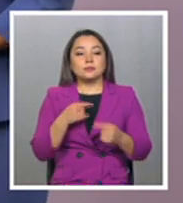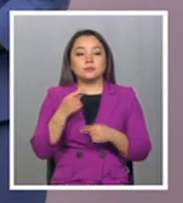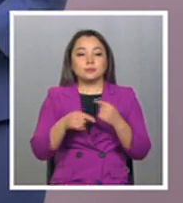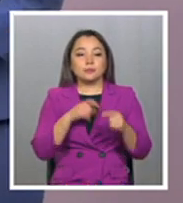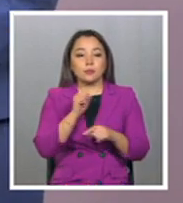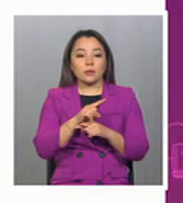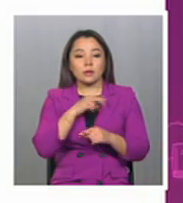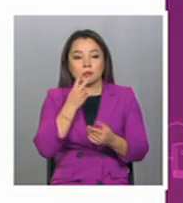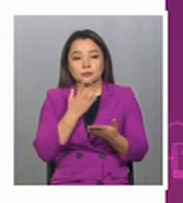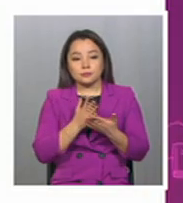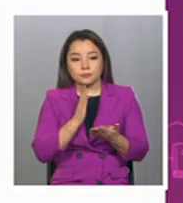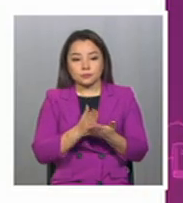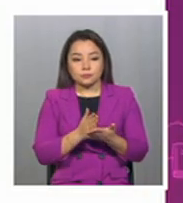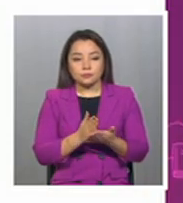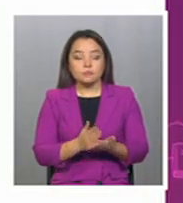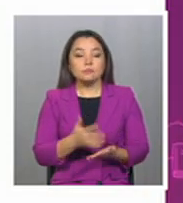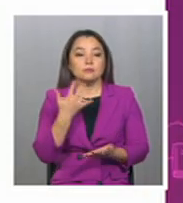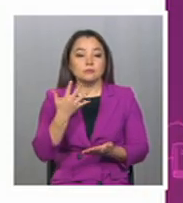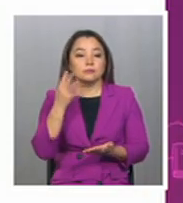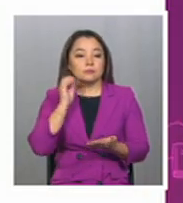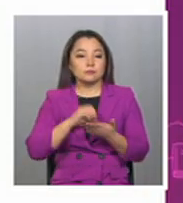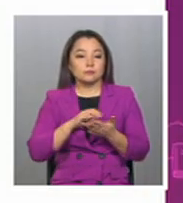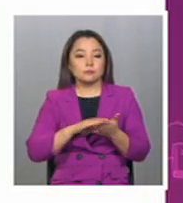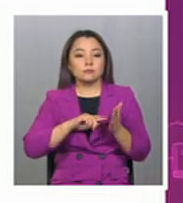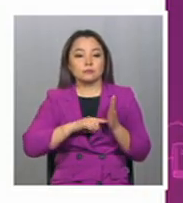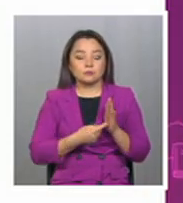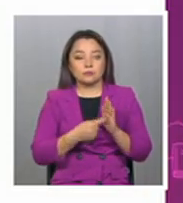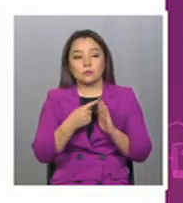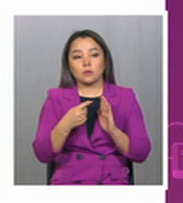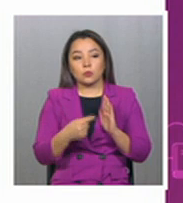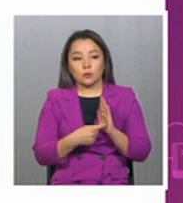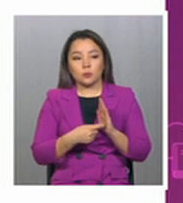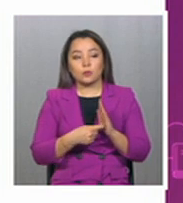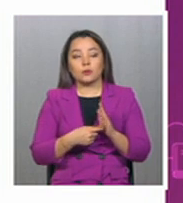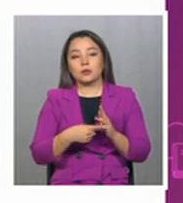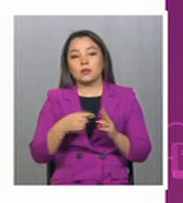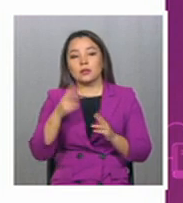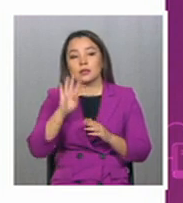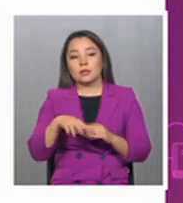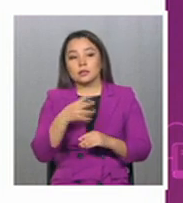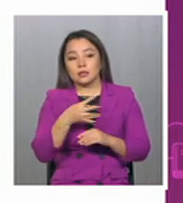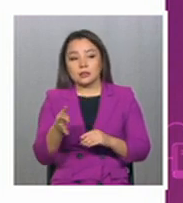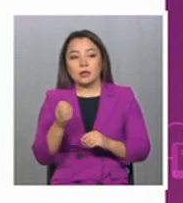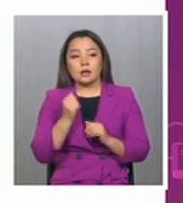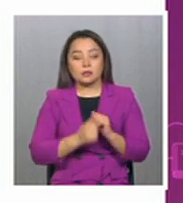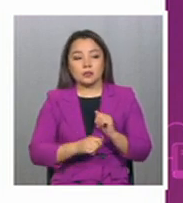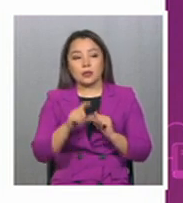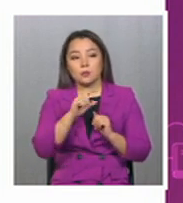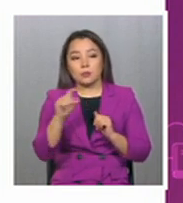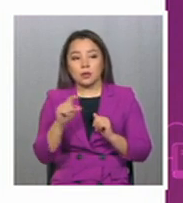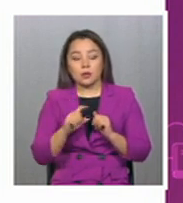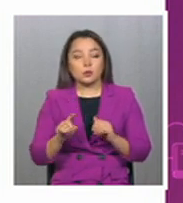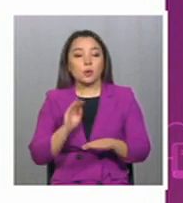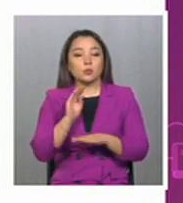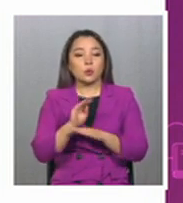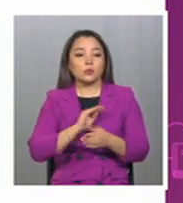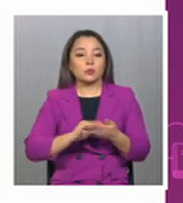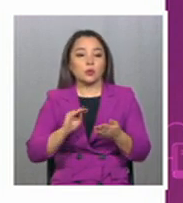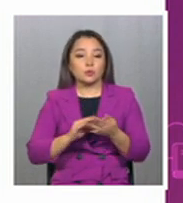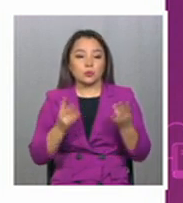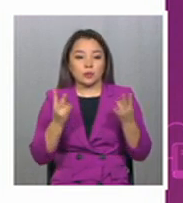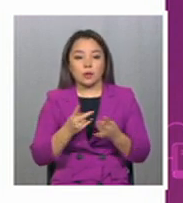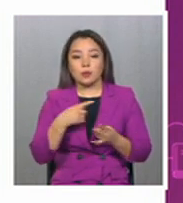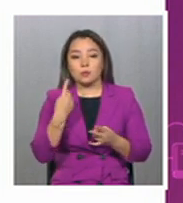назар аударайық. 5 санына көбейту және бөлу кестесіндегі әр бағанды толықтырыңдар. Бірінші